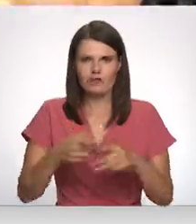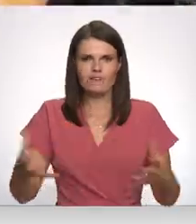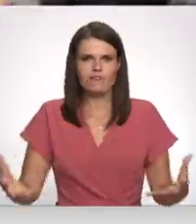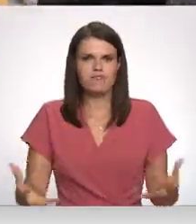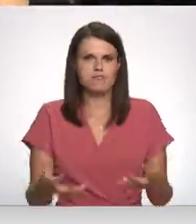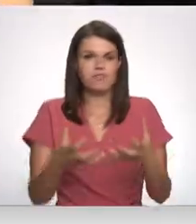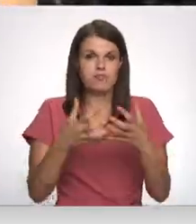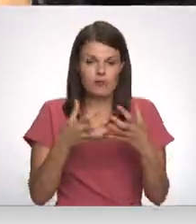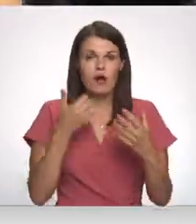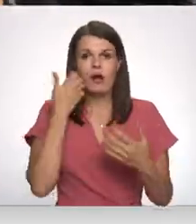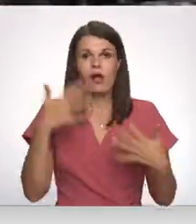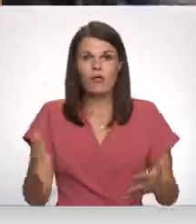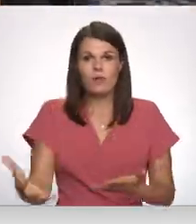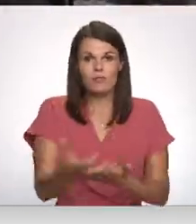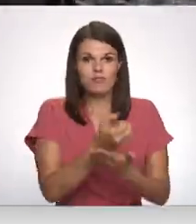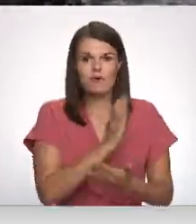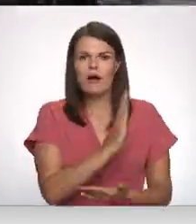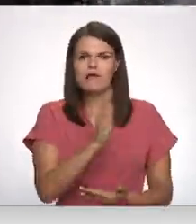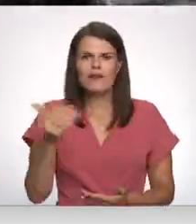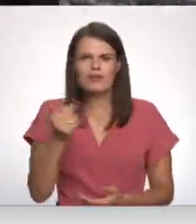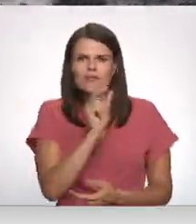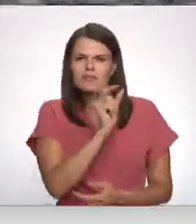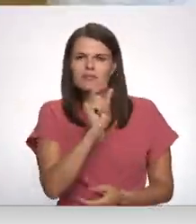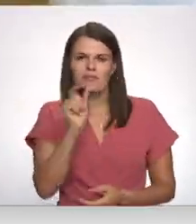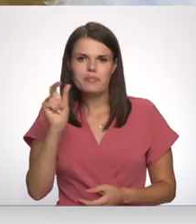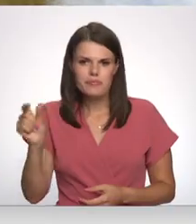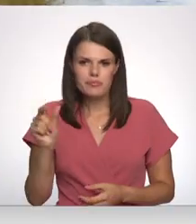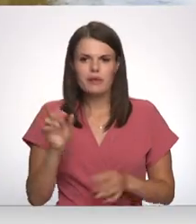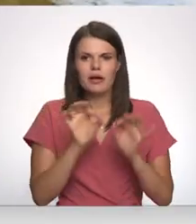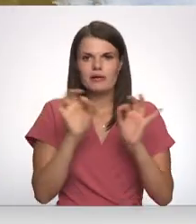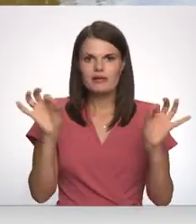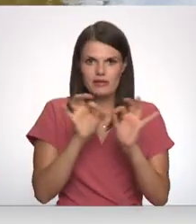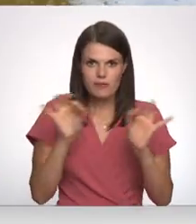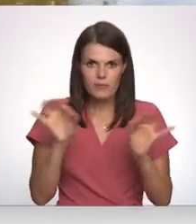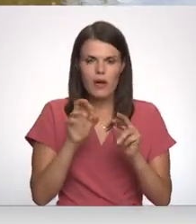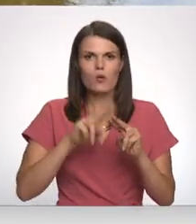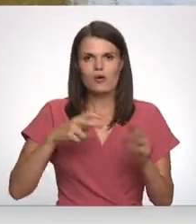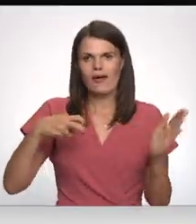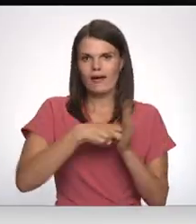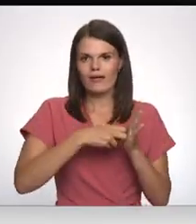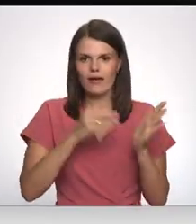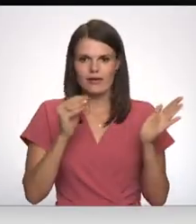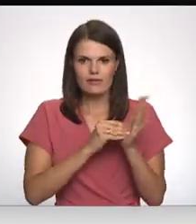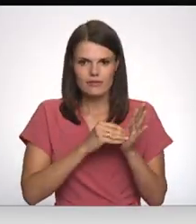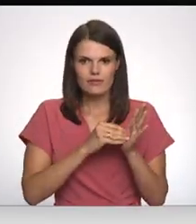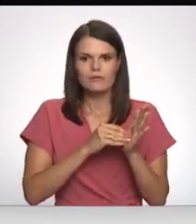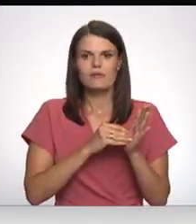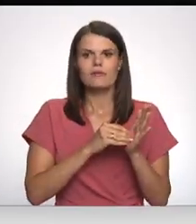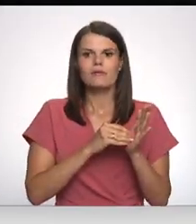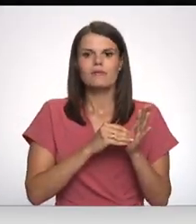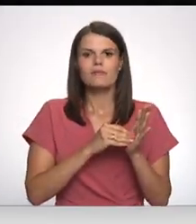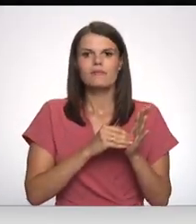vienkopus. Kad tas izdarīts, katra, pat vismazākā zivtiņa, tiek nomērīta un pieriģistrēta. Bārdainais